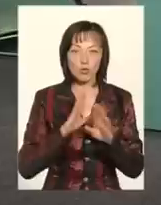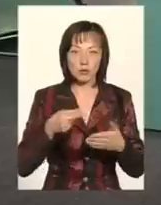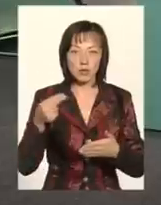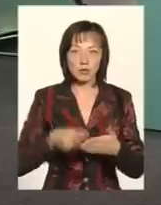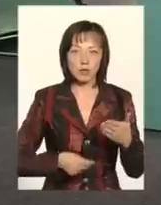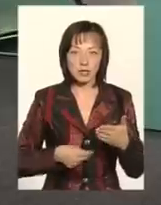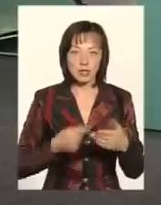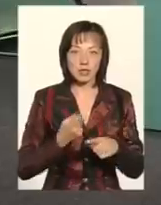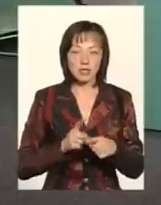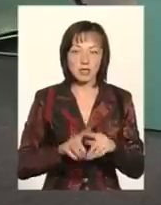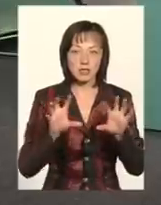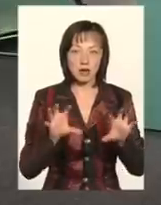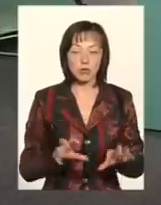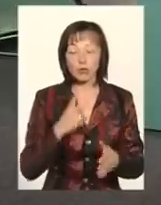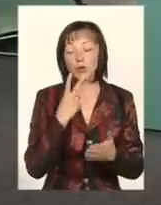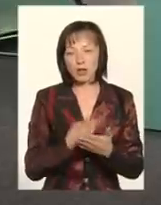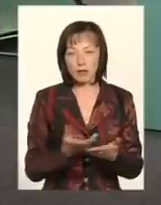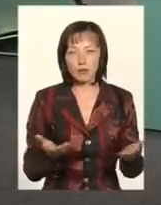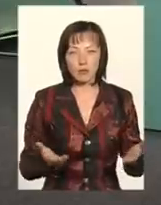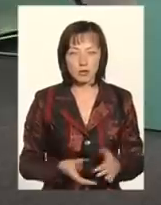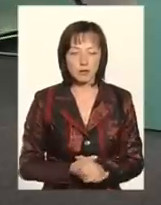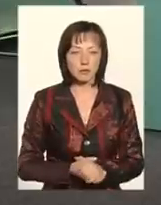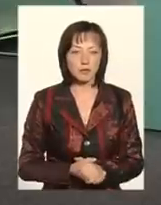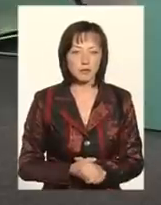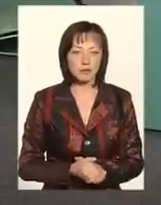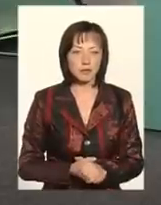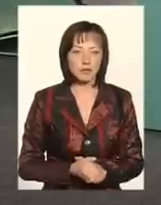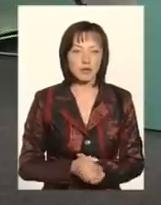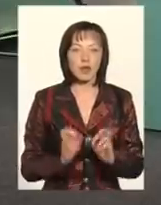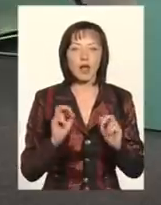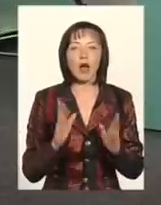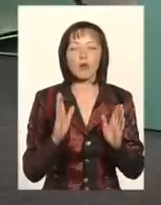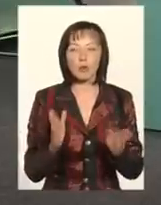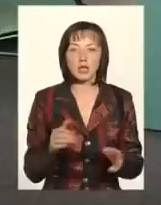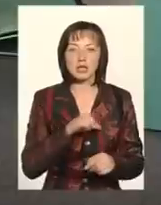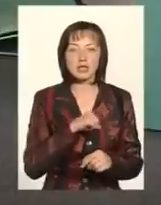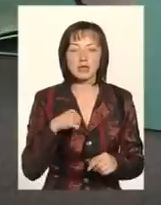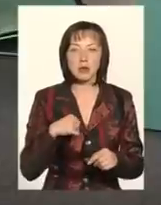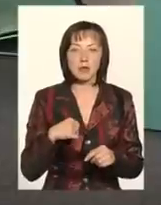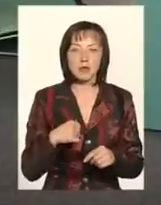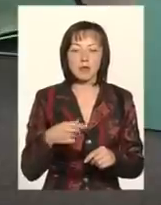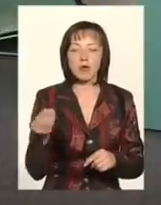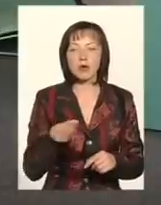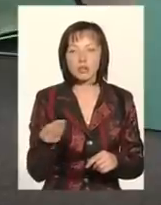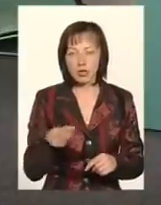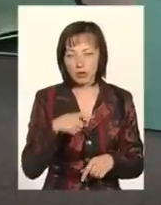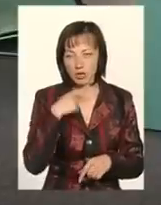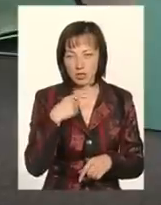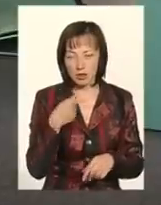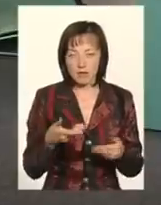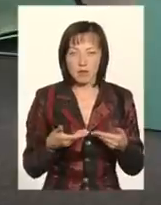підписаний цей закон ну подивимося як там буде і сам цей Порошенко казав що ми